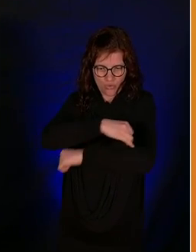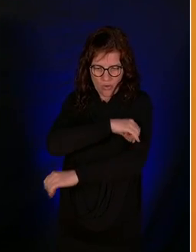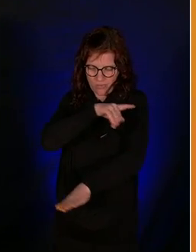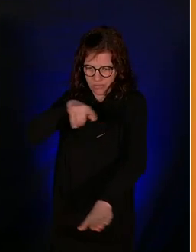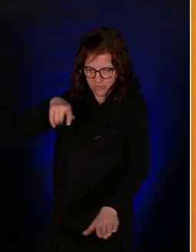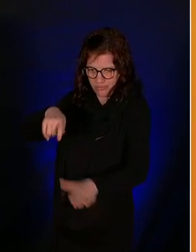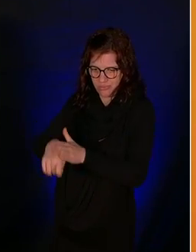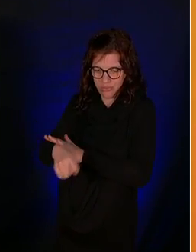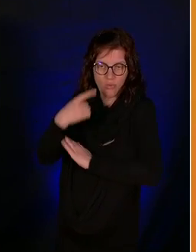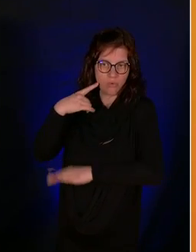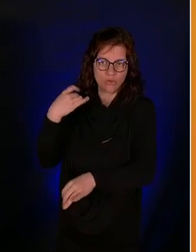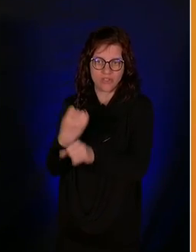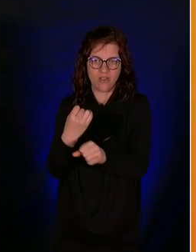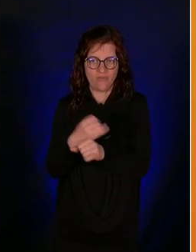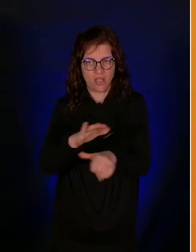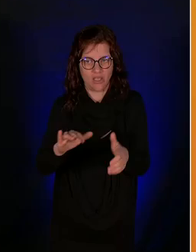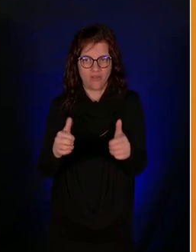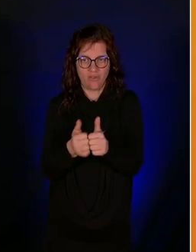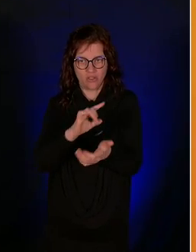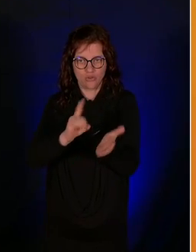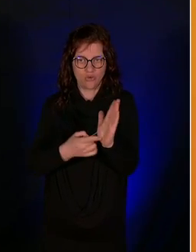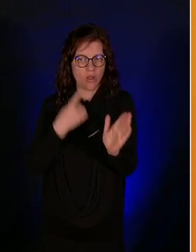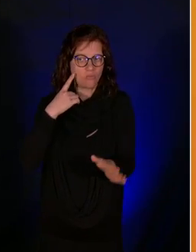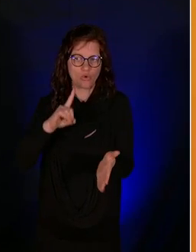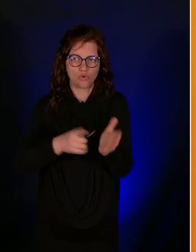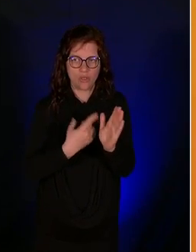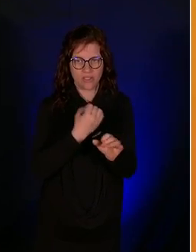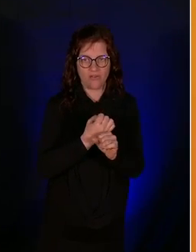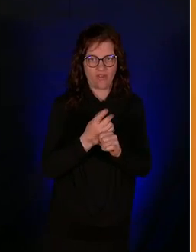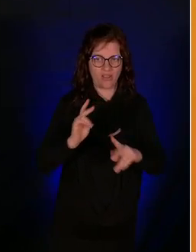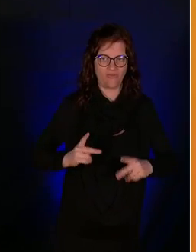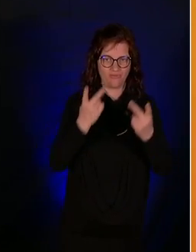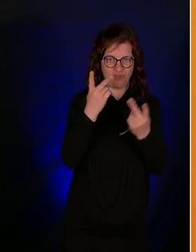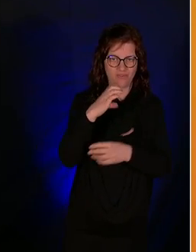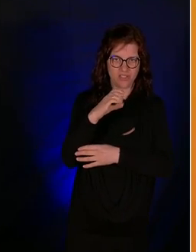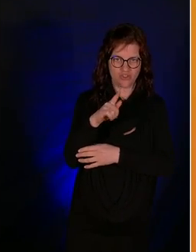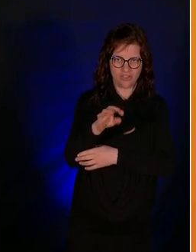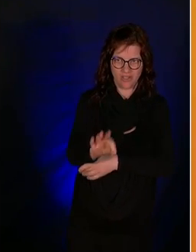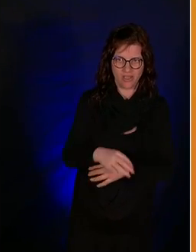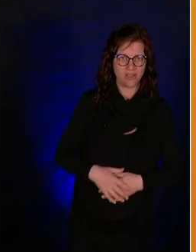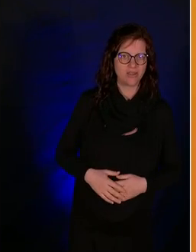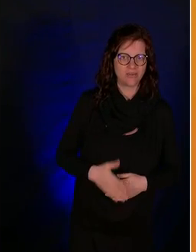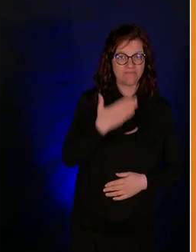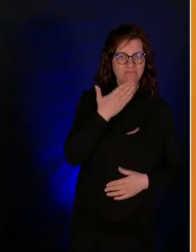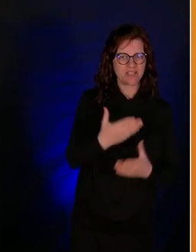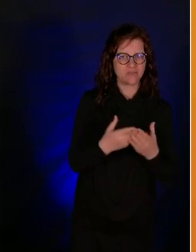travail, pour du travail avec des droits. Vive la CGT. Merci beaucoup, Kevin.